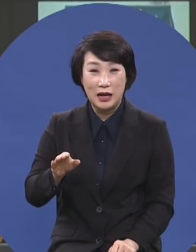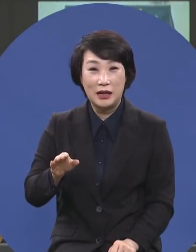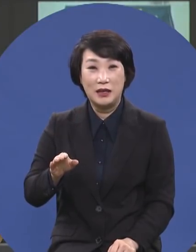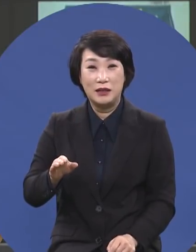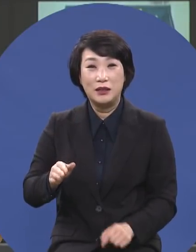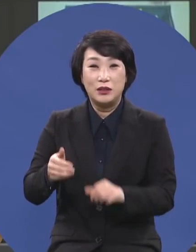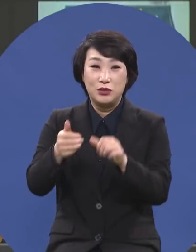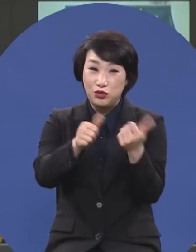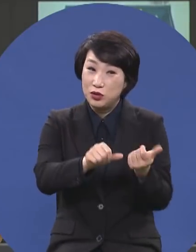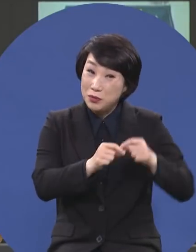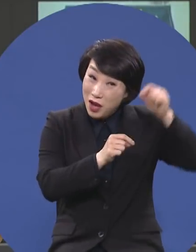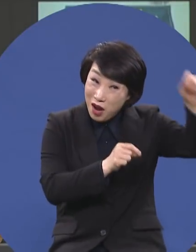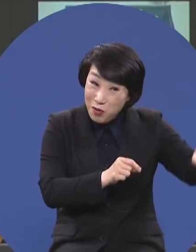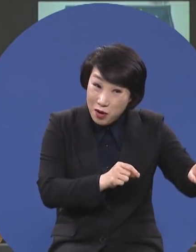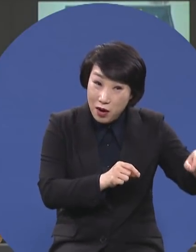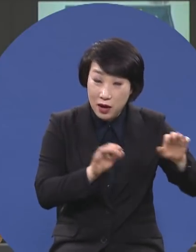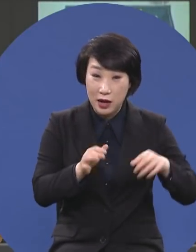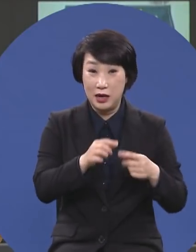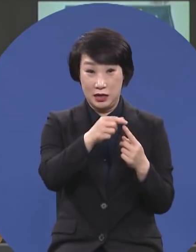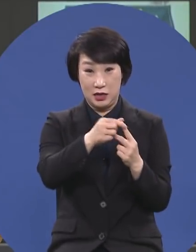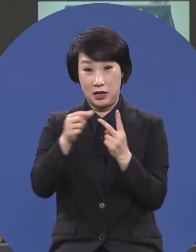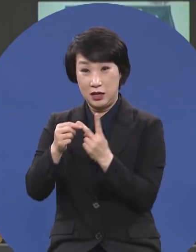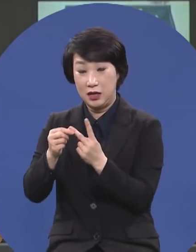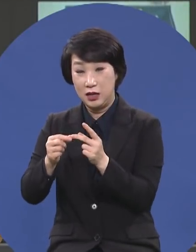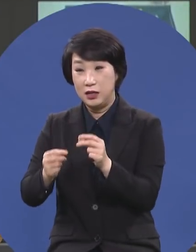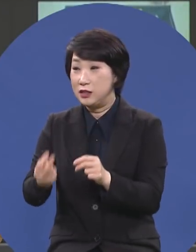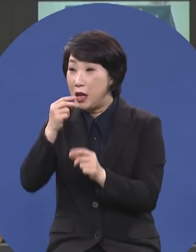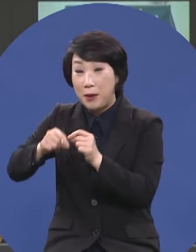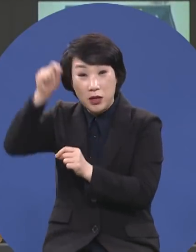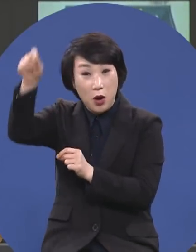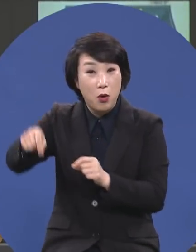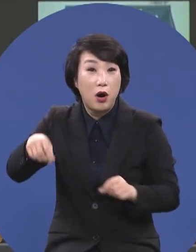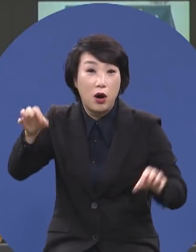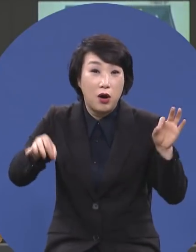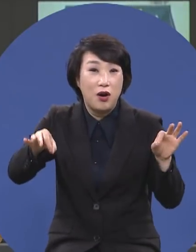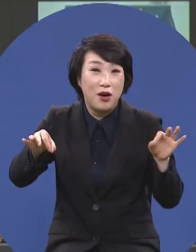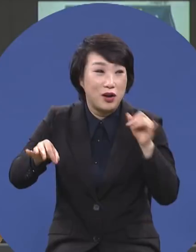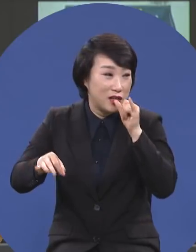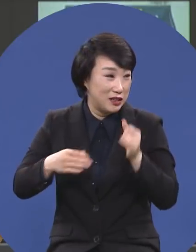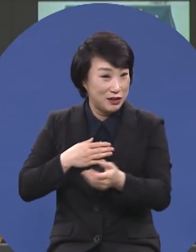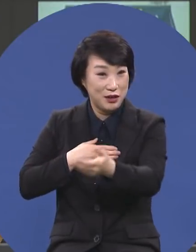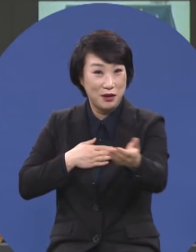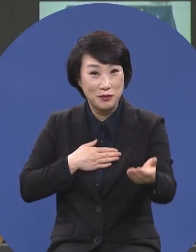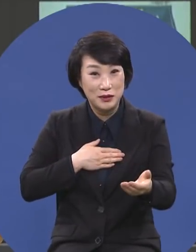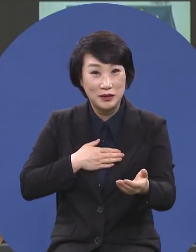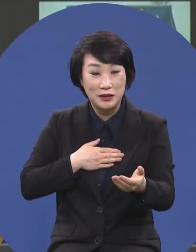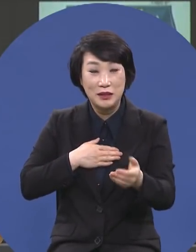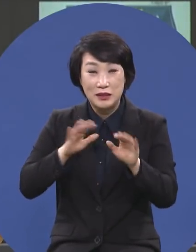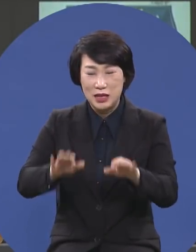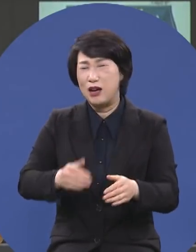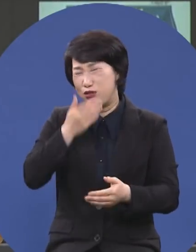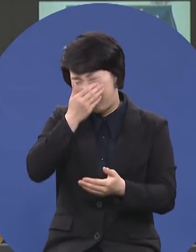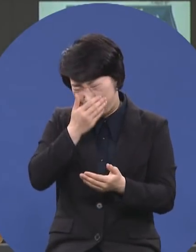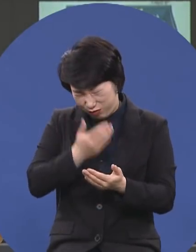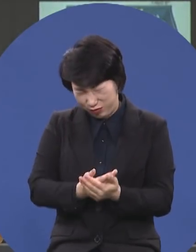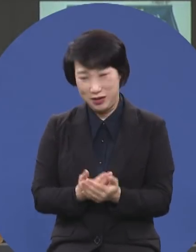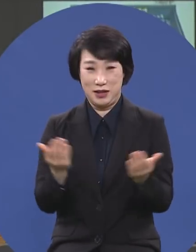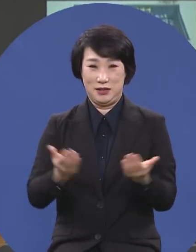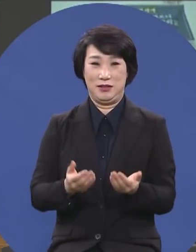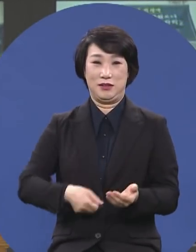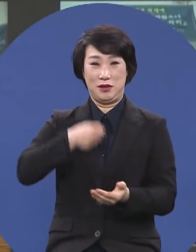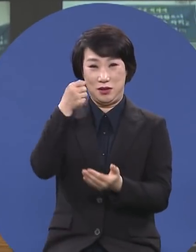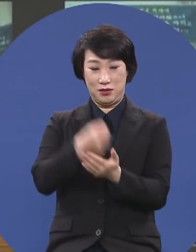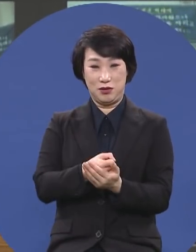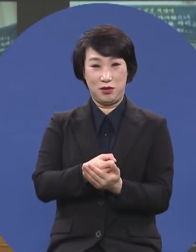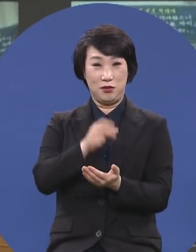영원한 죽음이냐 영원한 생명이냐 하는 중대한 것을